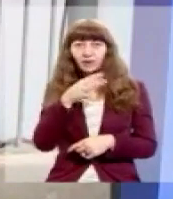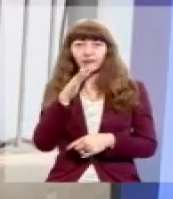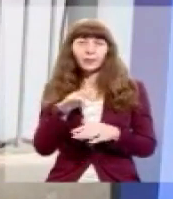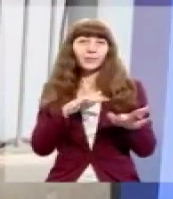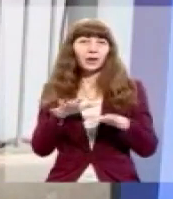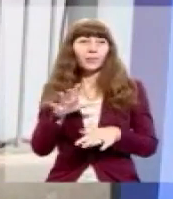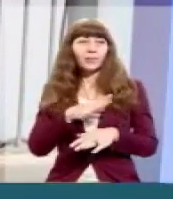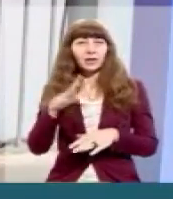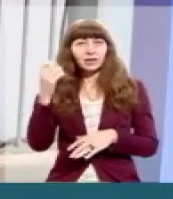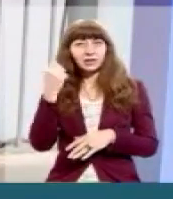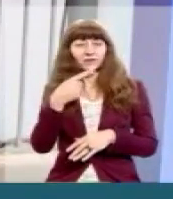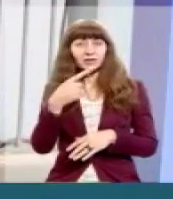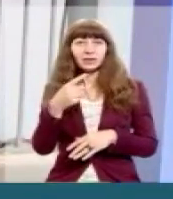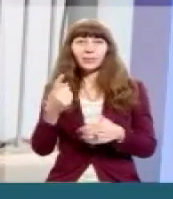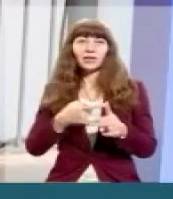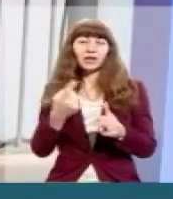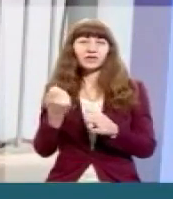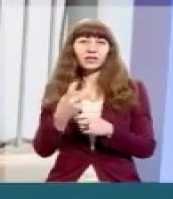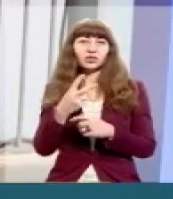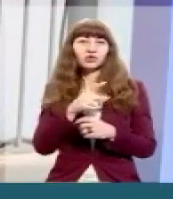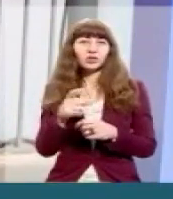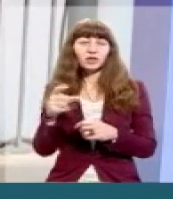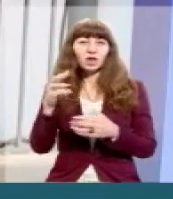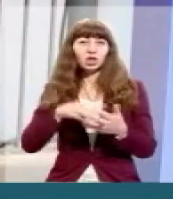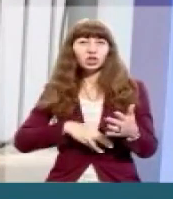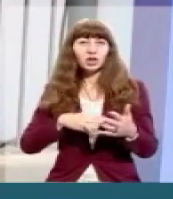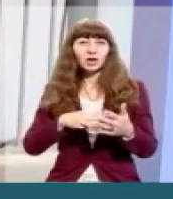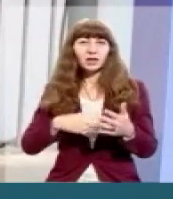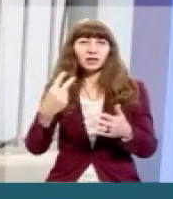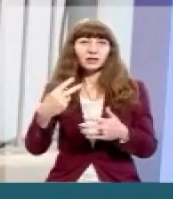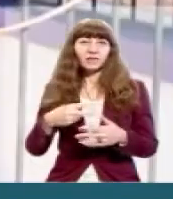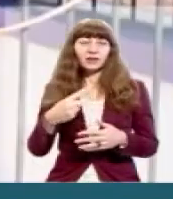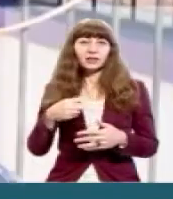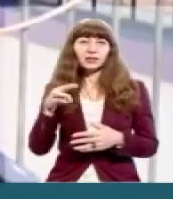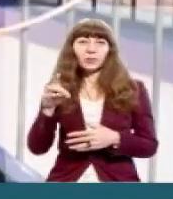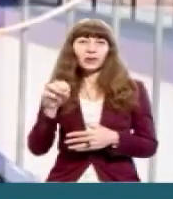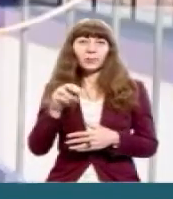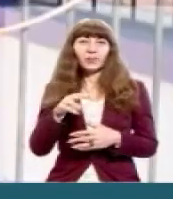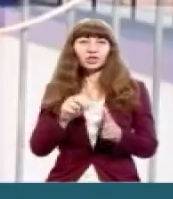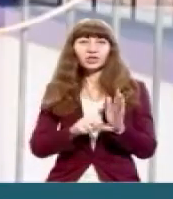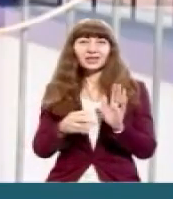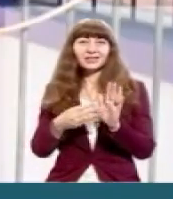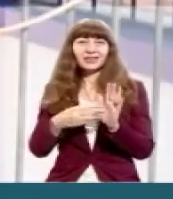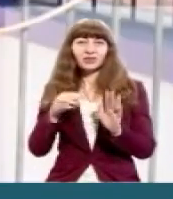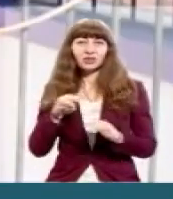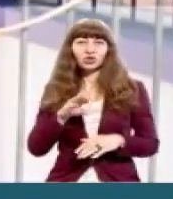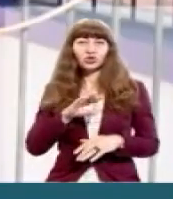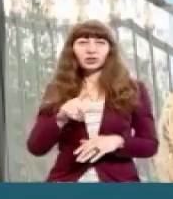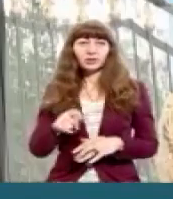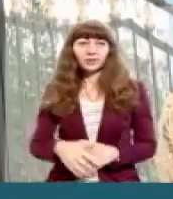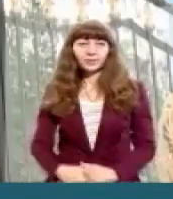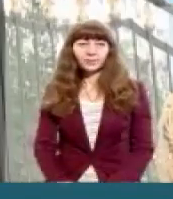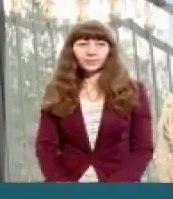айлық есептік көрсеткіш көлемде айыппұл салынды. Бұл дегеніміз 69 мың теңге. Тексеріс жалпы күнделікті болып жатыр. Бұл тек бірінші кезең